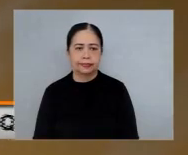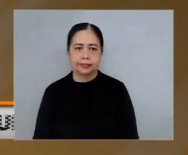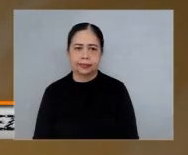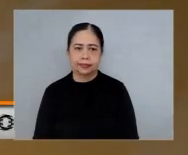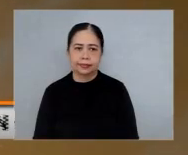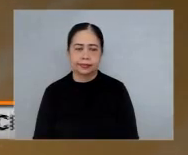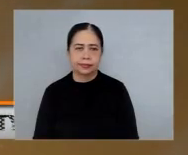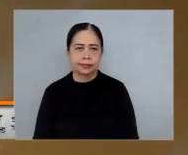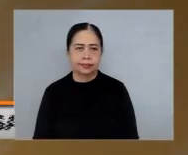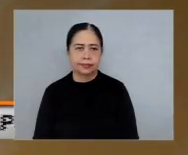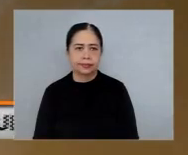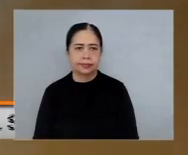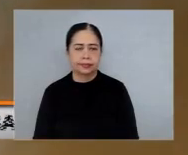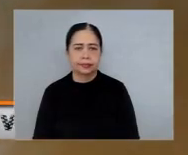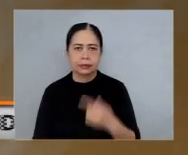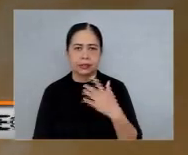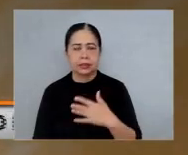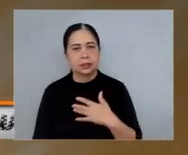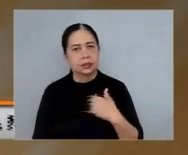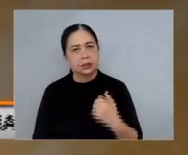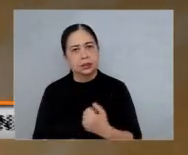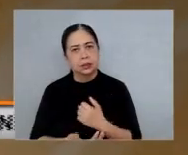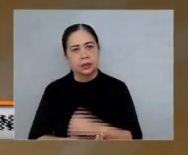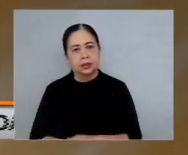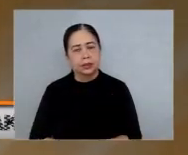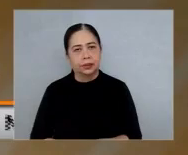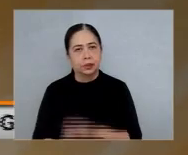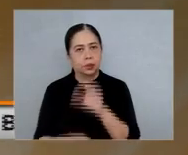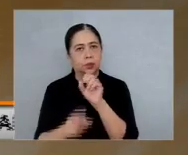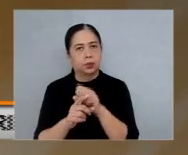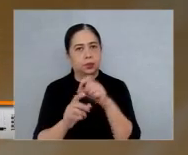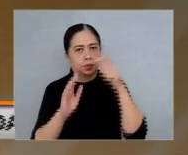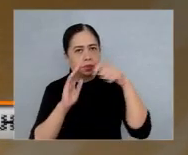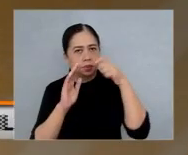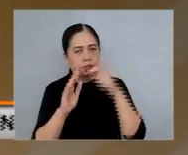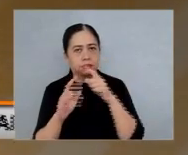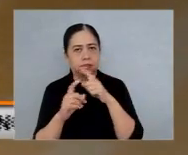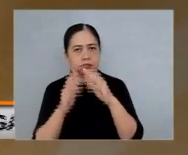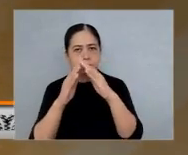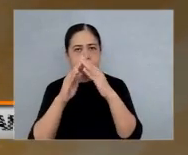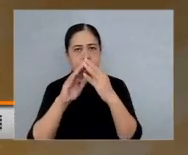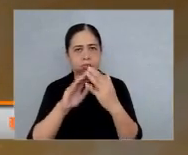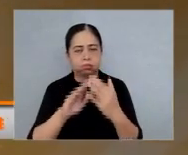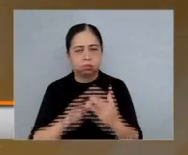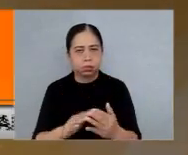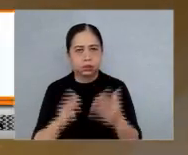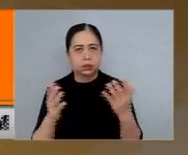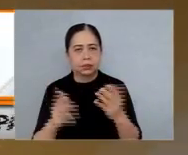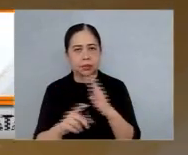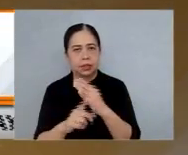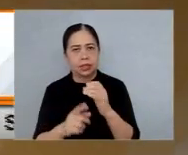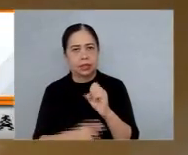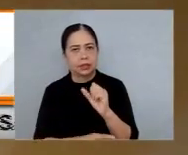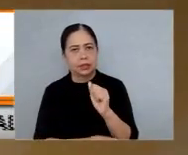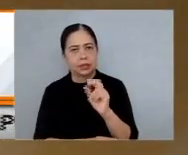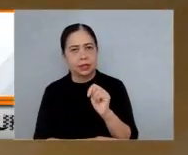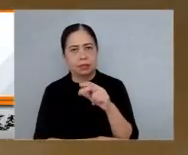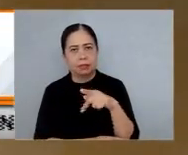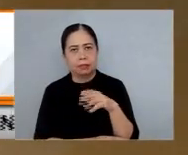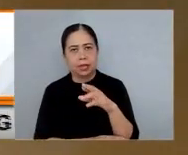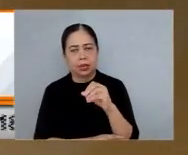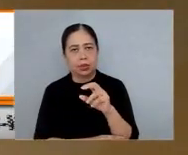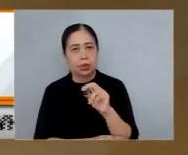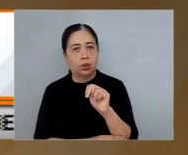Oh my god yun lang sa pul sa video ang actual na pagguho ng bahay na ito sa Barangay San Pedro Narvacan Ilocos